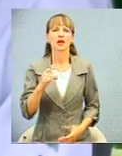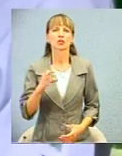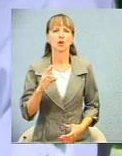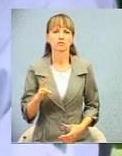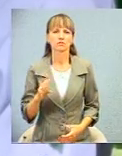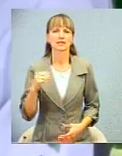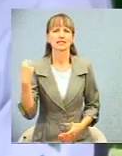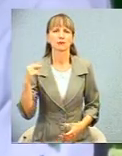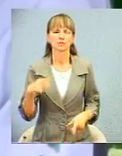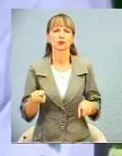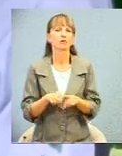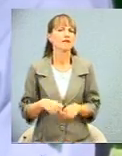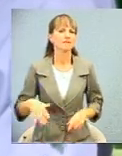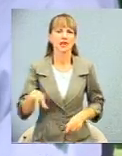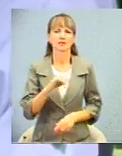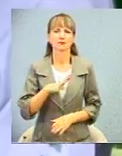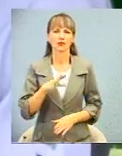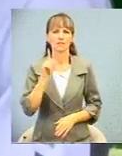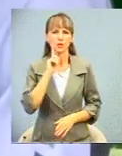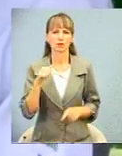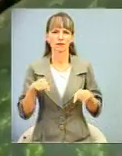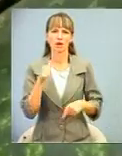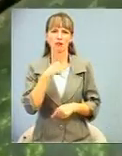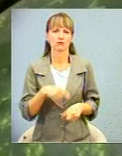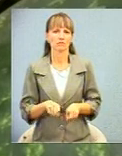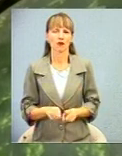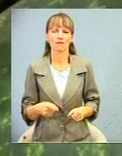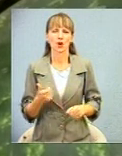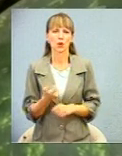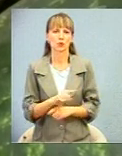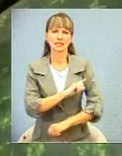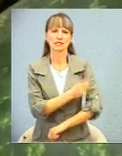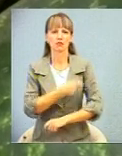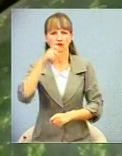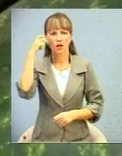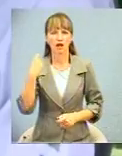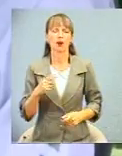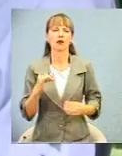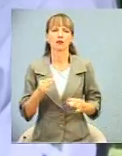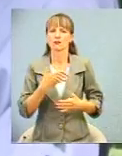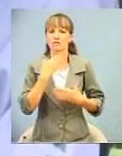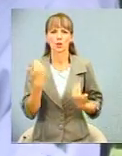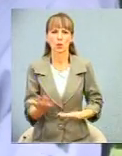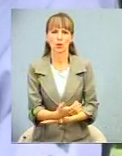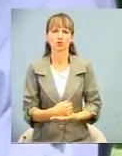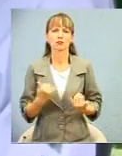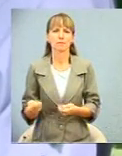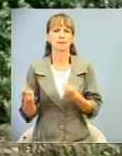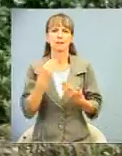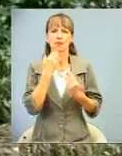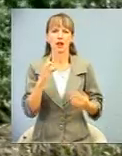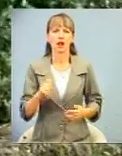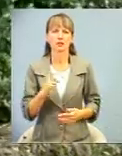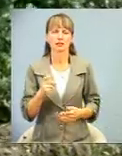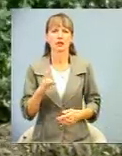хороший, и Запорожье, везде был вкусный. В этом году такой вот аномальная жара, и просто нет урожая. Вот сегодня мы привезли последний раз.